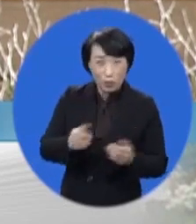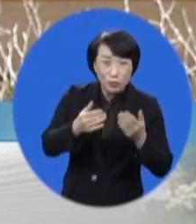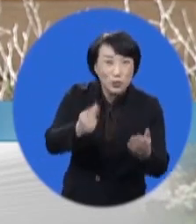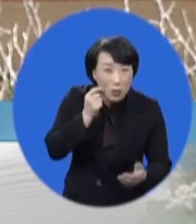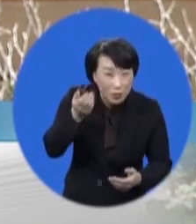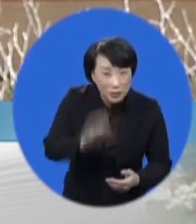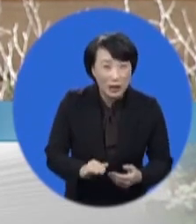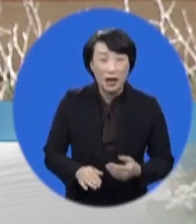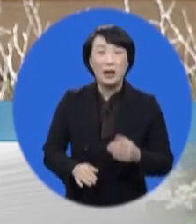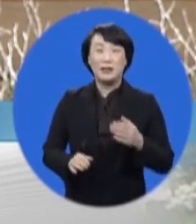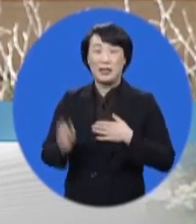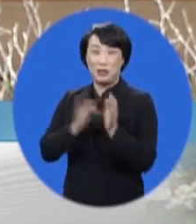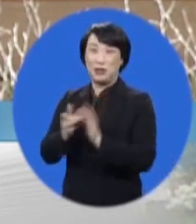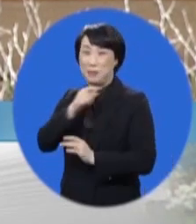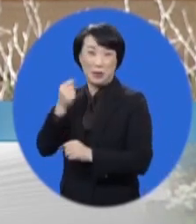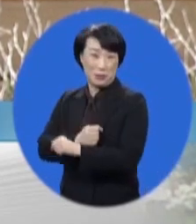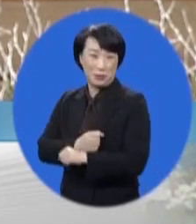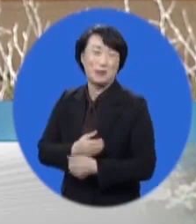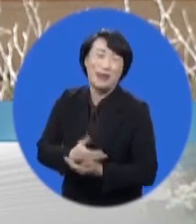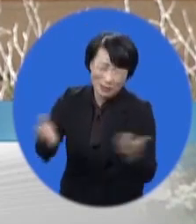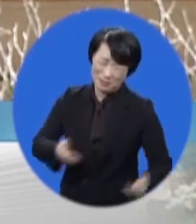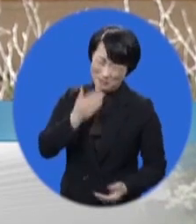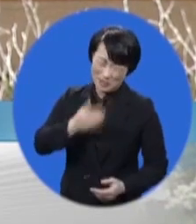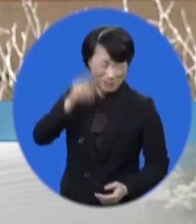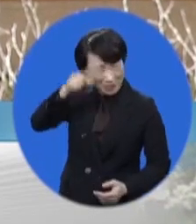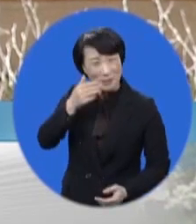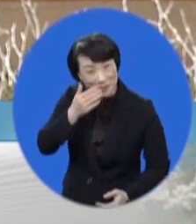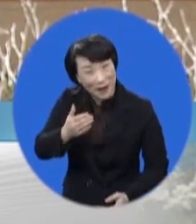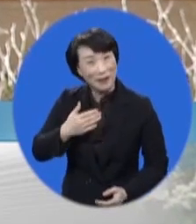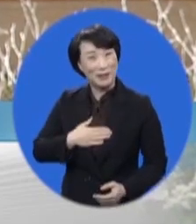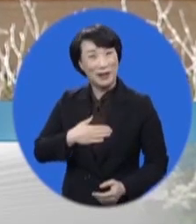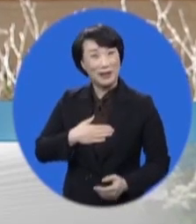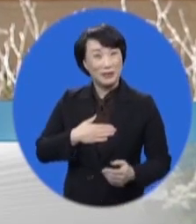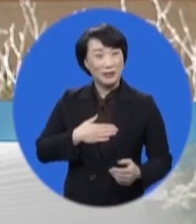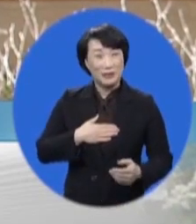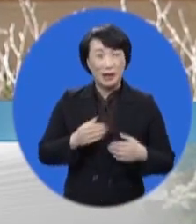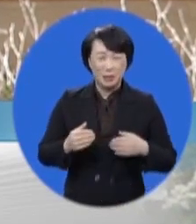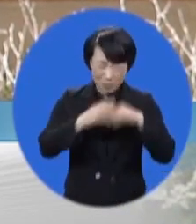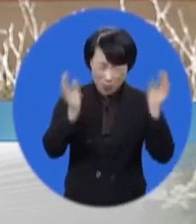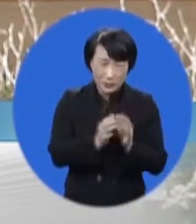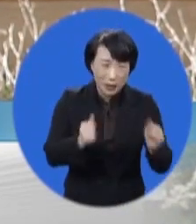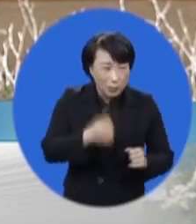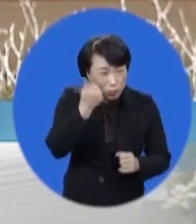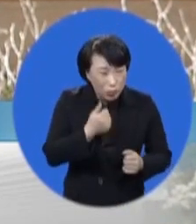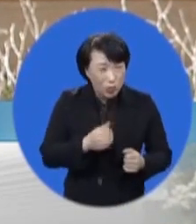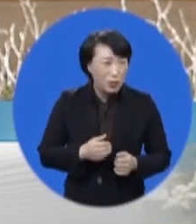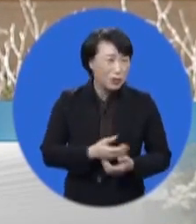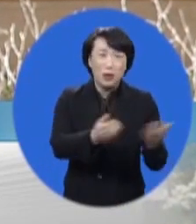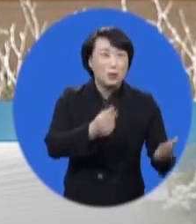아무것도 줄 수 없으나 예수의 피의 공로는 항상 줄 수 있고, 나는 모든 사람에게 아무것도 줄 수